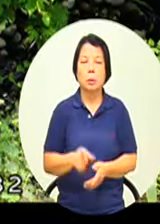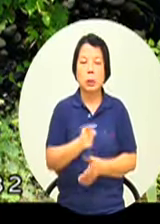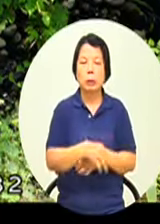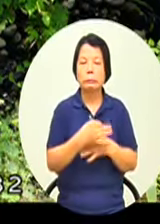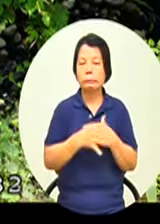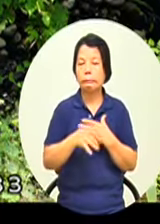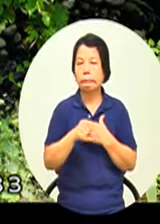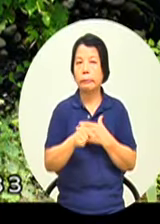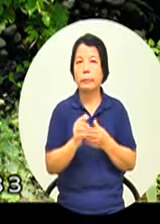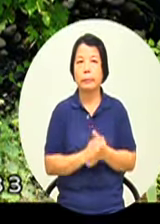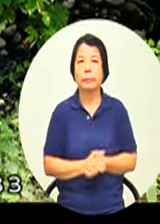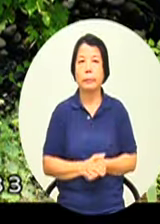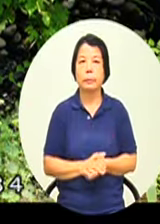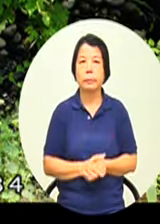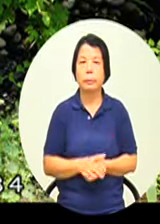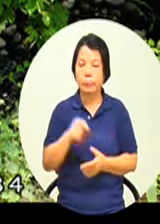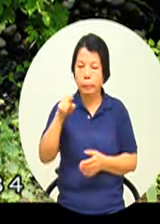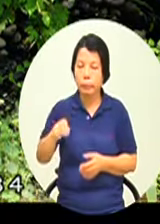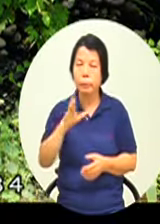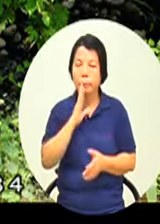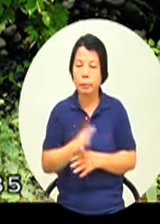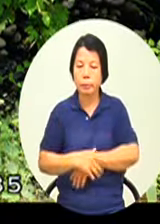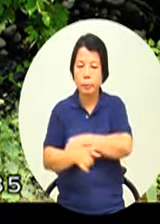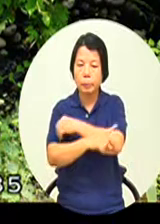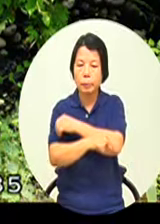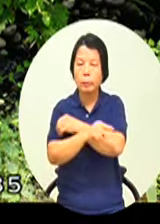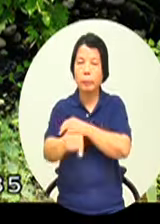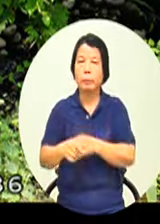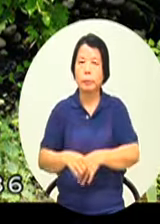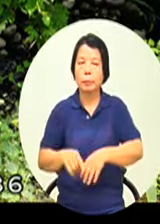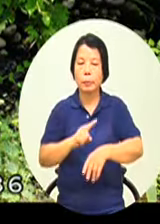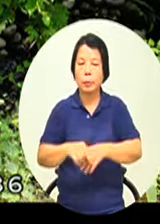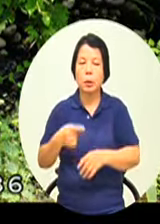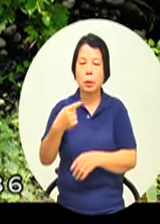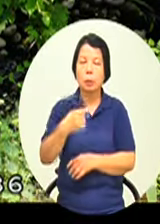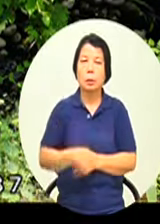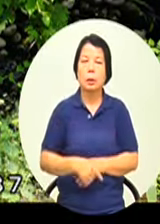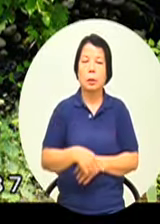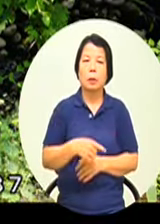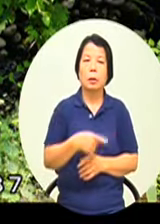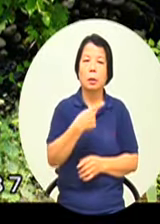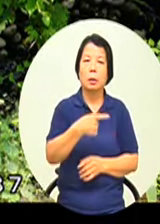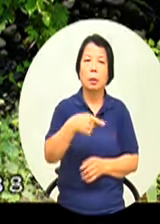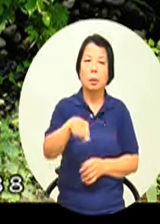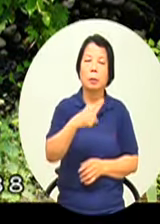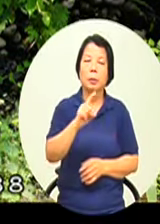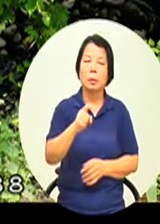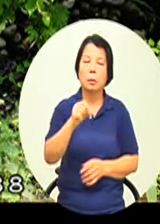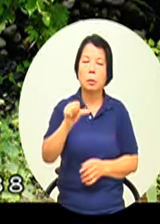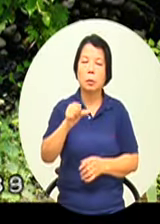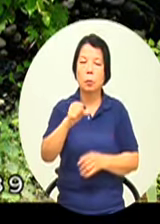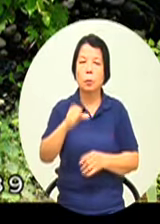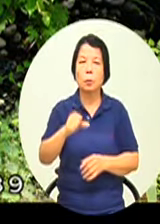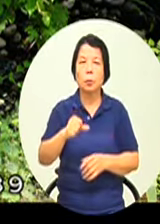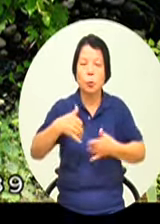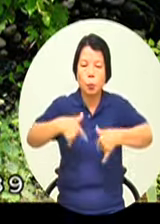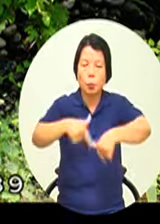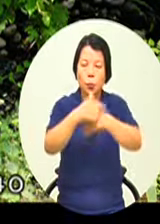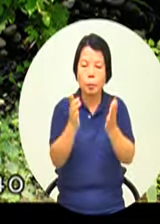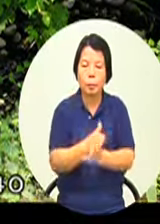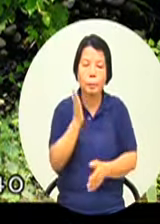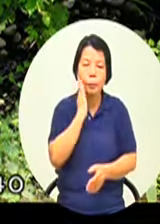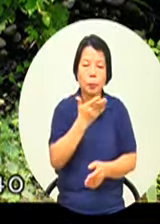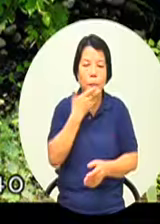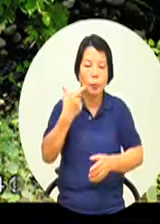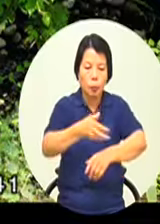看另外一个地方。这个地方是它的尾巴，就是我刚刚讲的115巷的路口的地方。它比边个节距离高啊，它这个